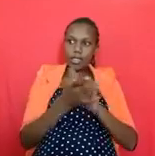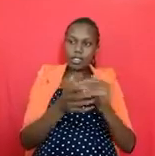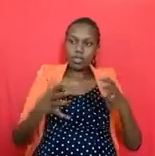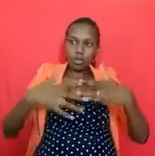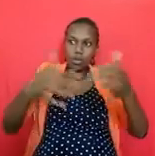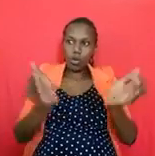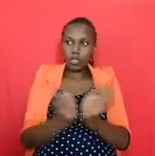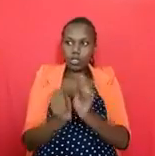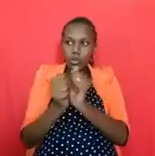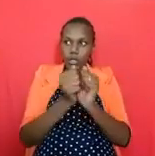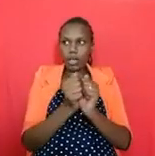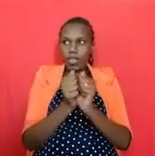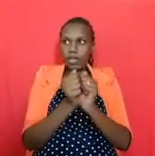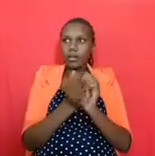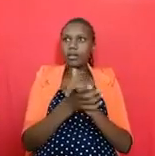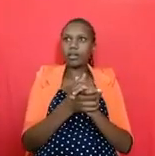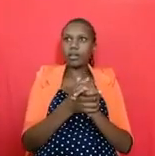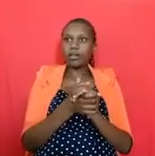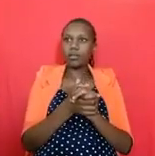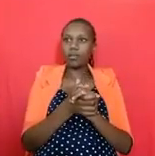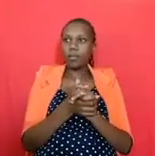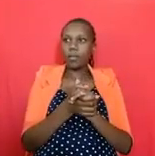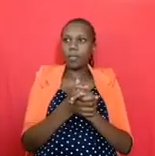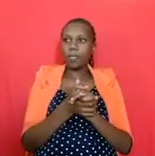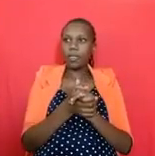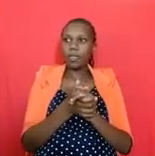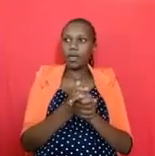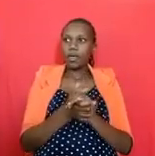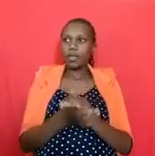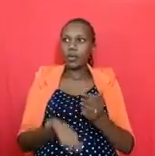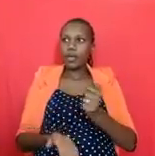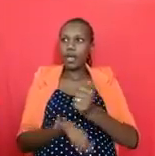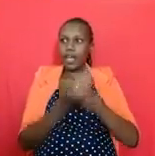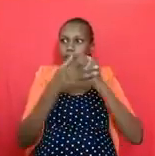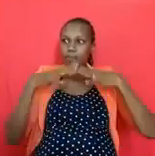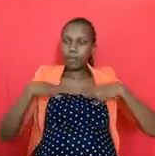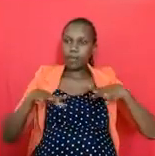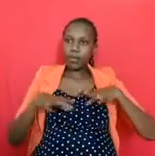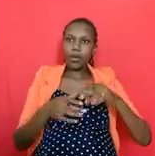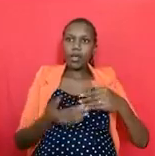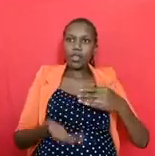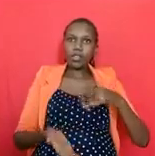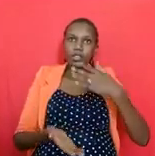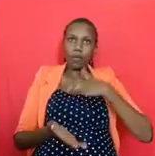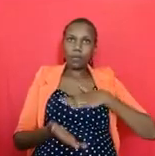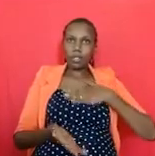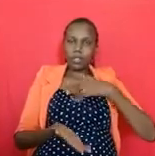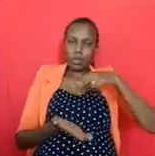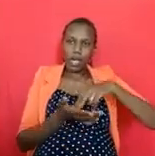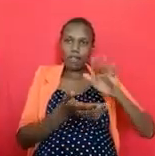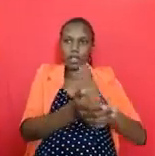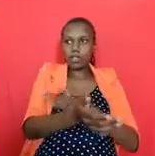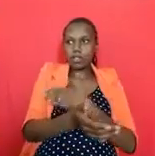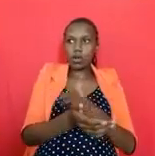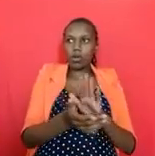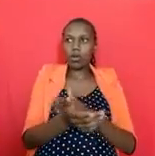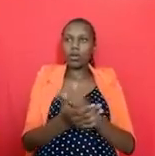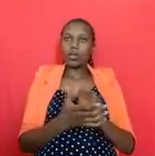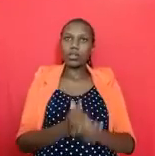kiu mwina your sister guku ni tuceithagiriria andu gwikaguo ikai kanitha turugame tuheo rwimbo